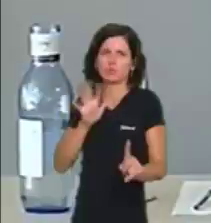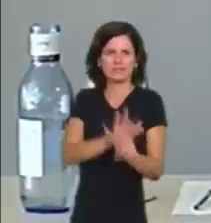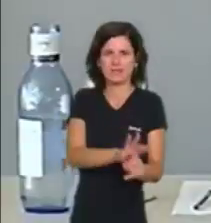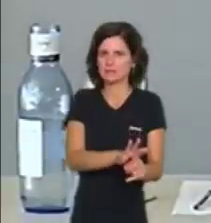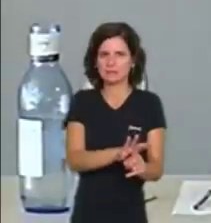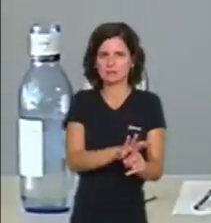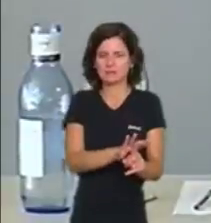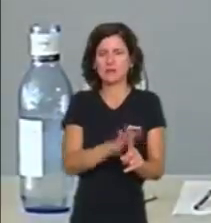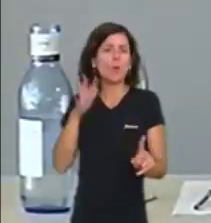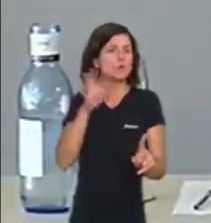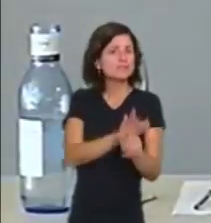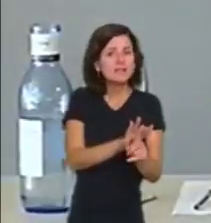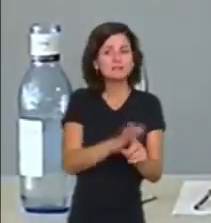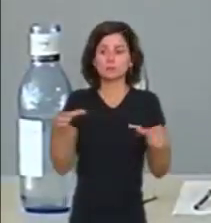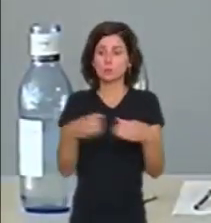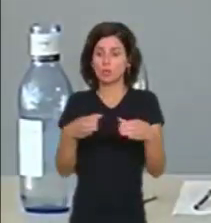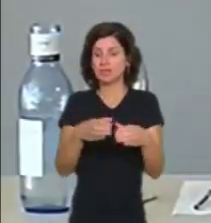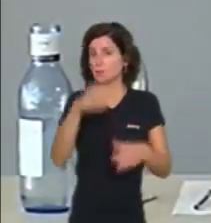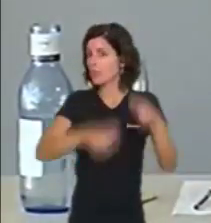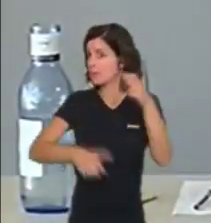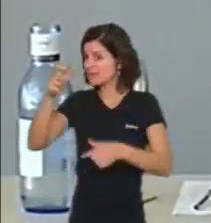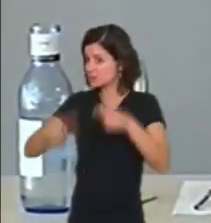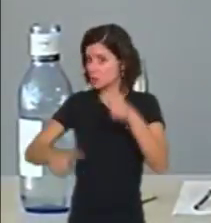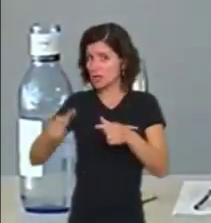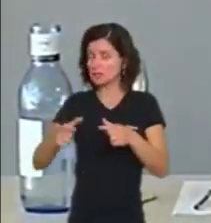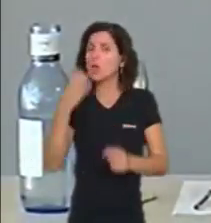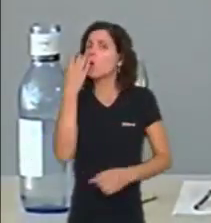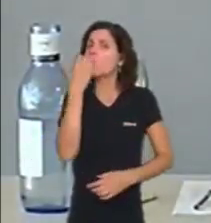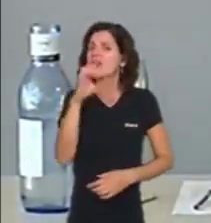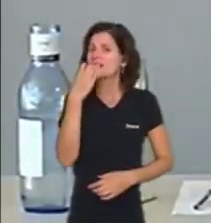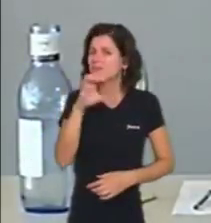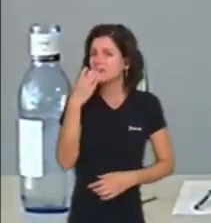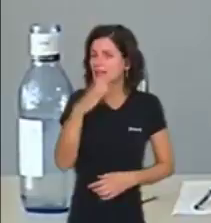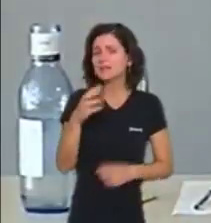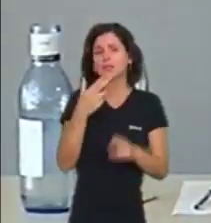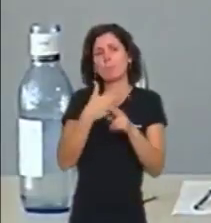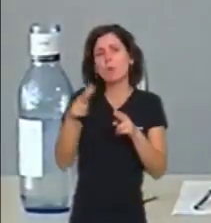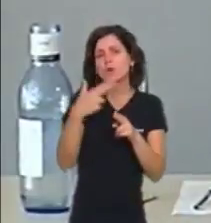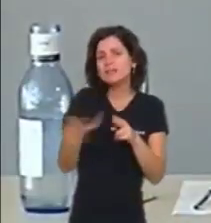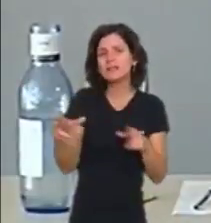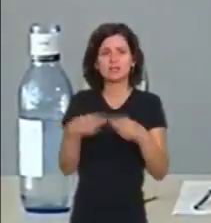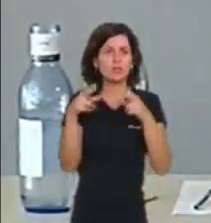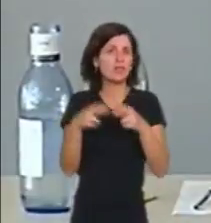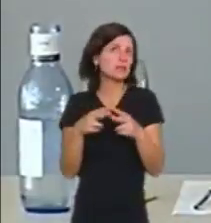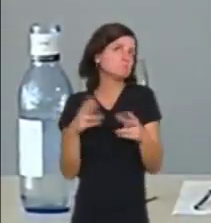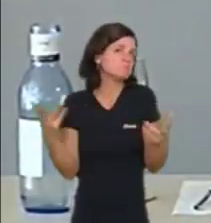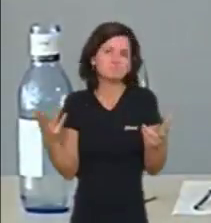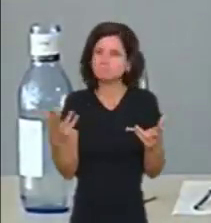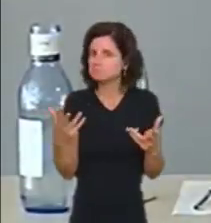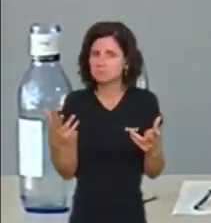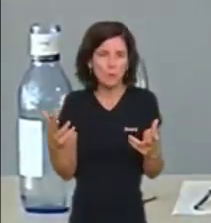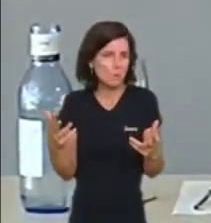produeix quan un col·lectiu de persones amb una reivindicació política, social, determinada,